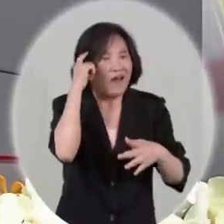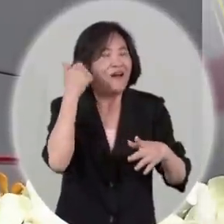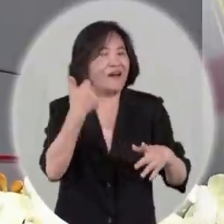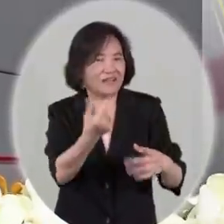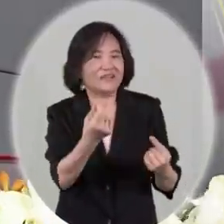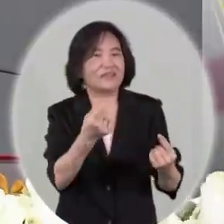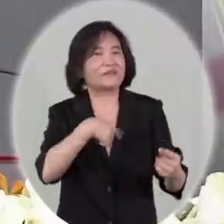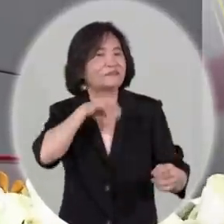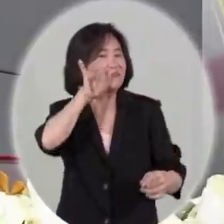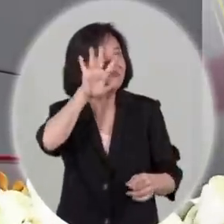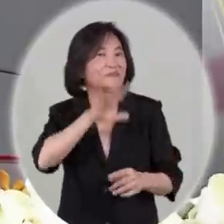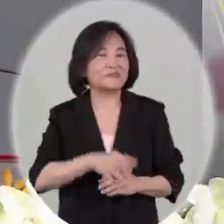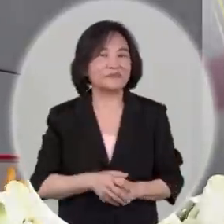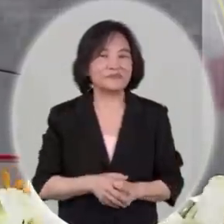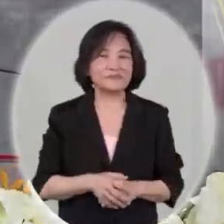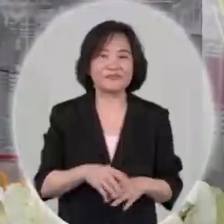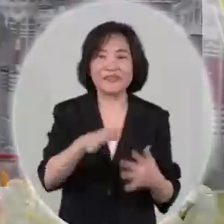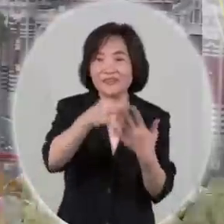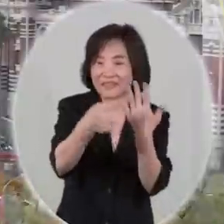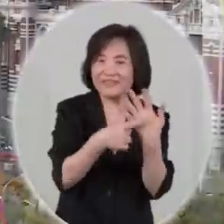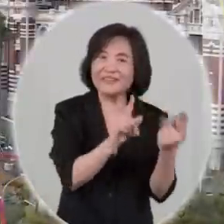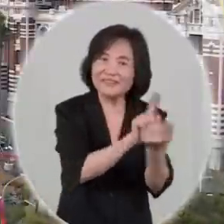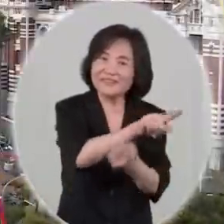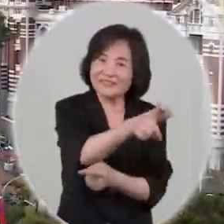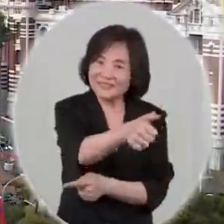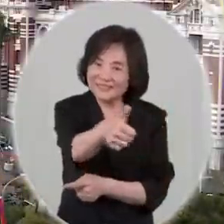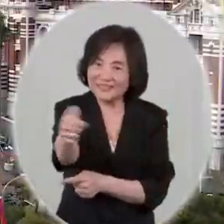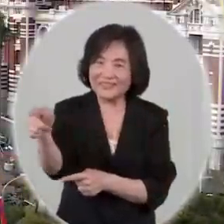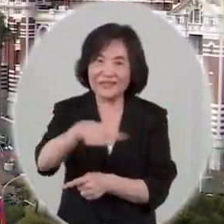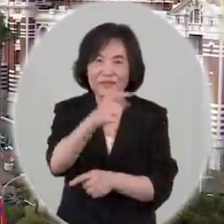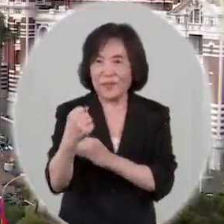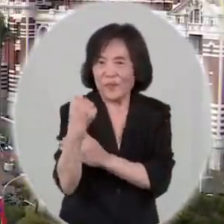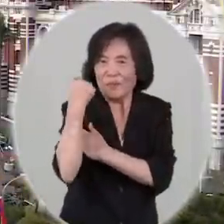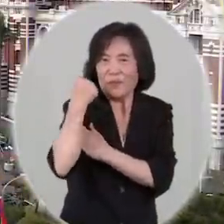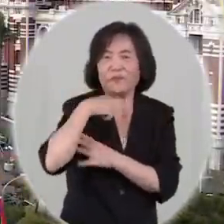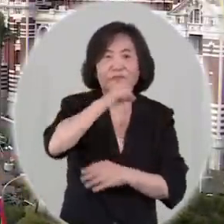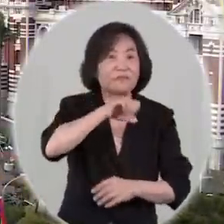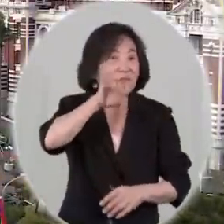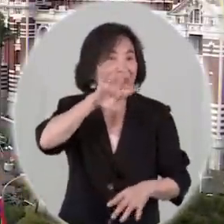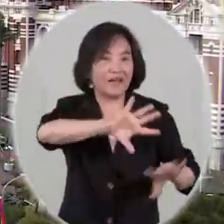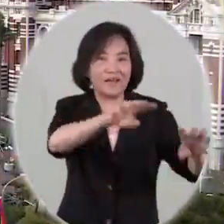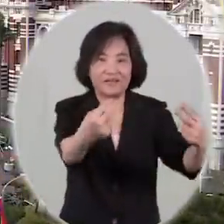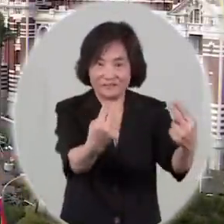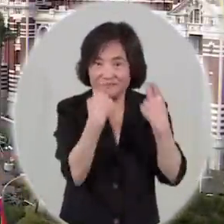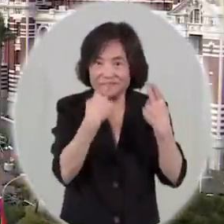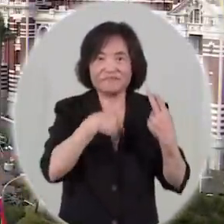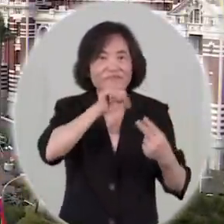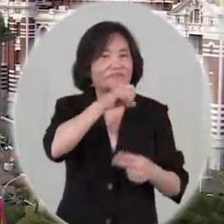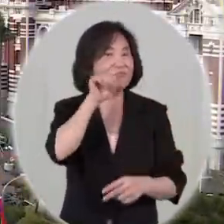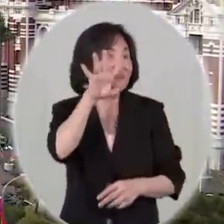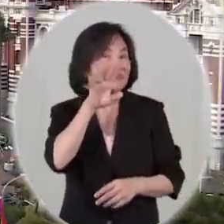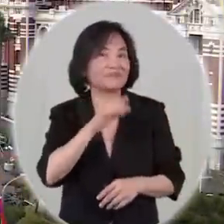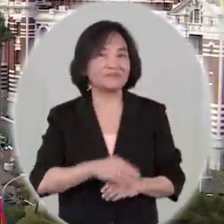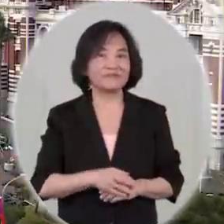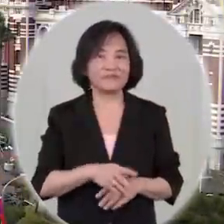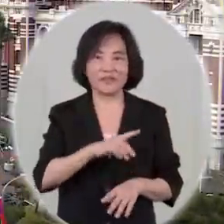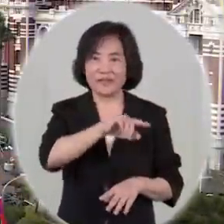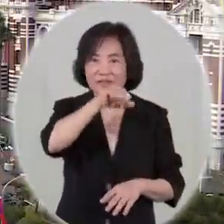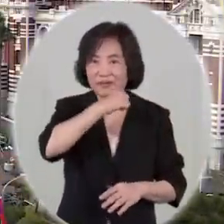荣焉。谢谢选手们努力荣耀台湾，让世界看见台湾之光和台湾的力